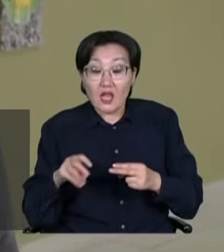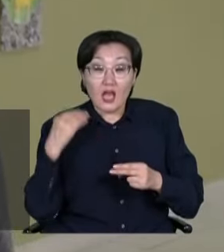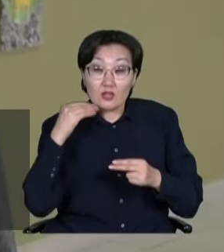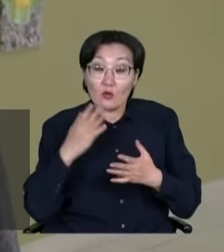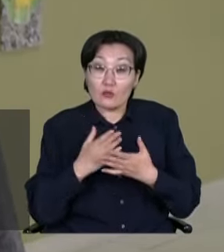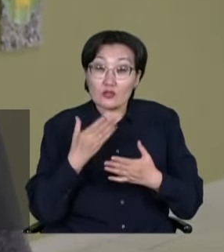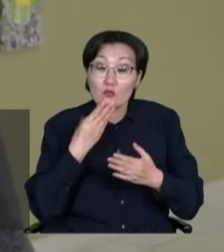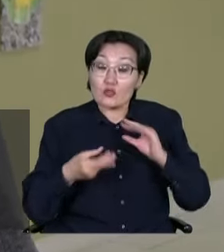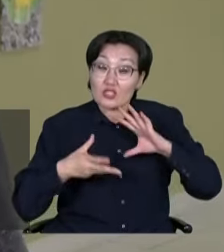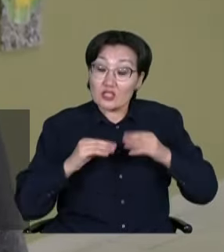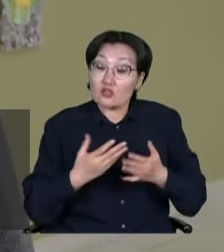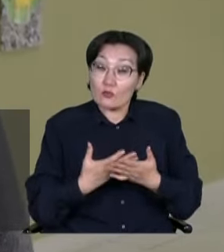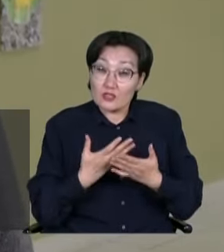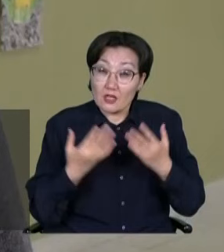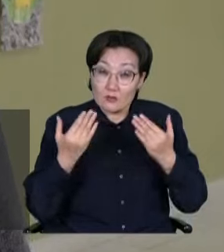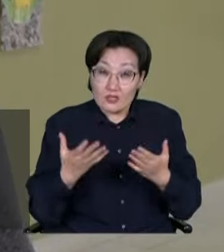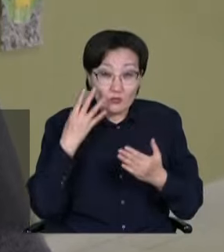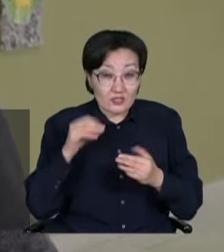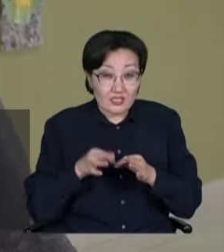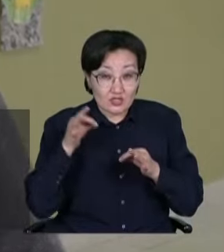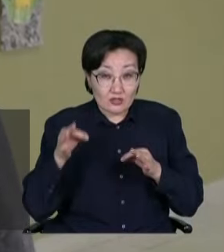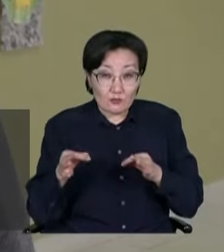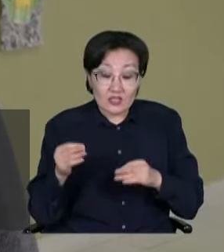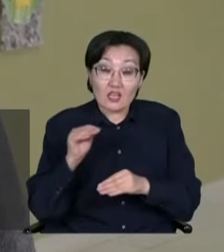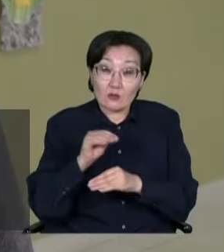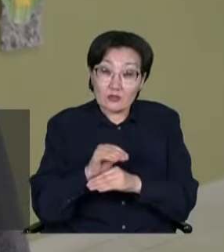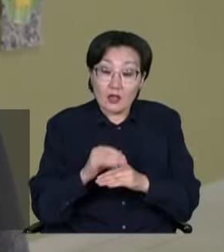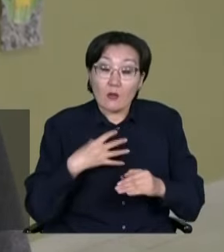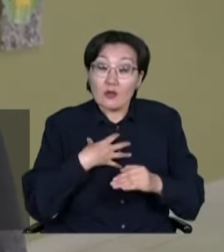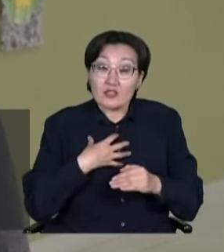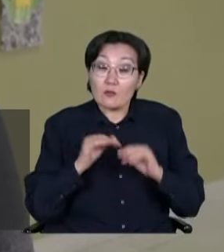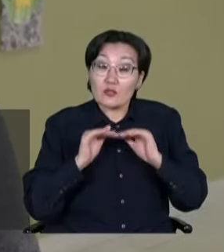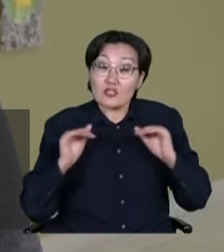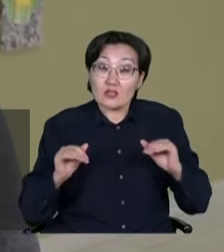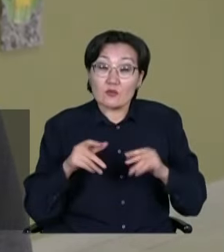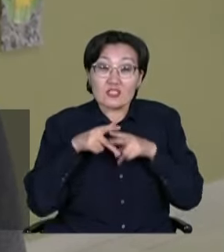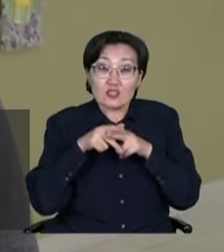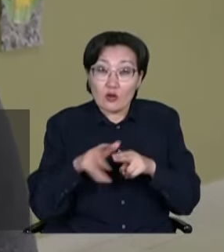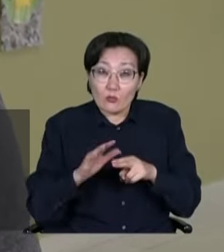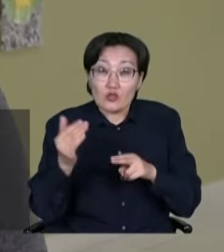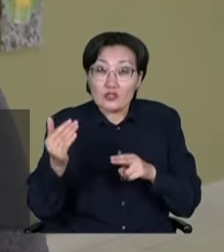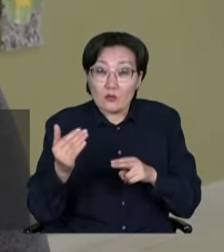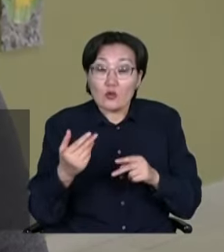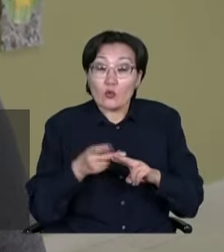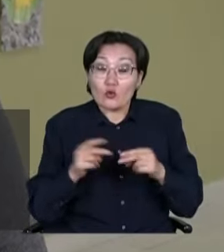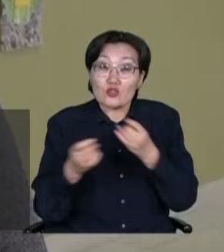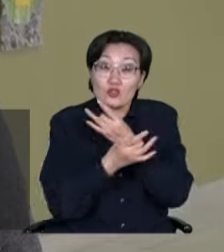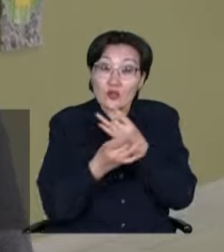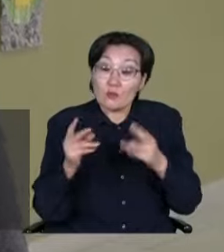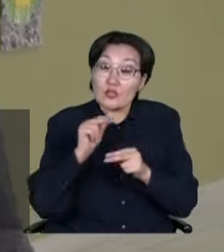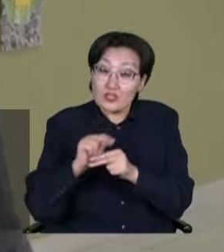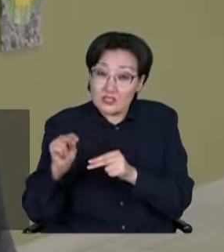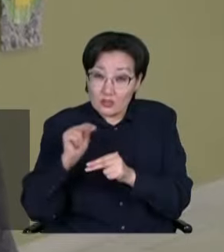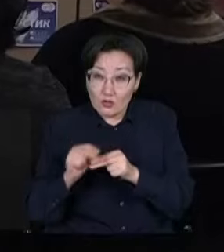жерлерде өз нәтижелерін беріп жатыр. Енді міне Алматы облысы да қосылды. Бұл жерде маңыздысы балаларды мәжбүрлеу емес, оларды осы мәдениетке бейімдеп,